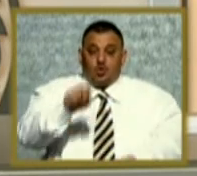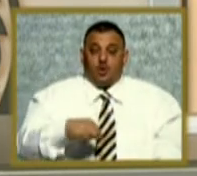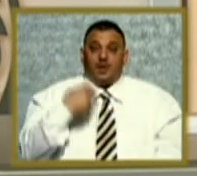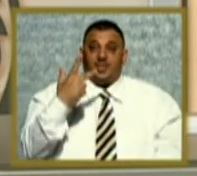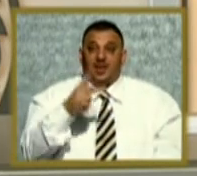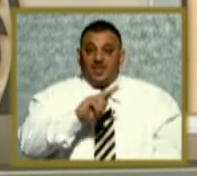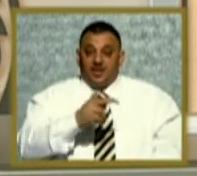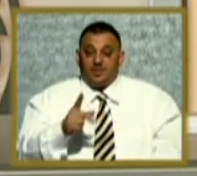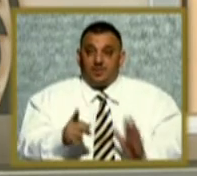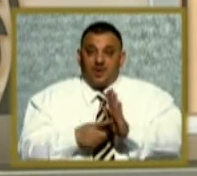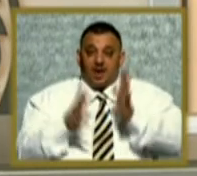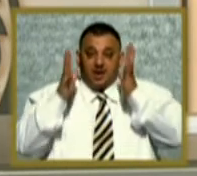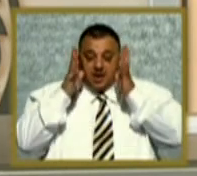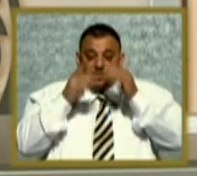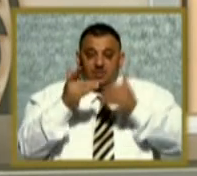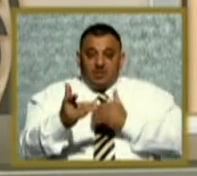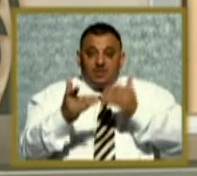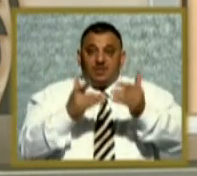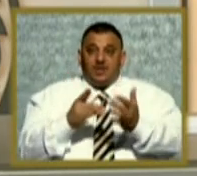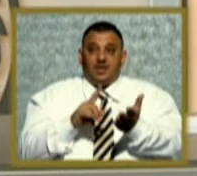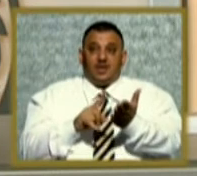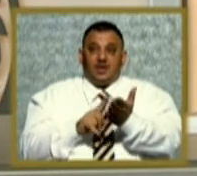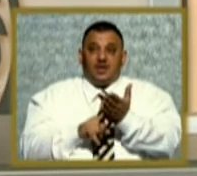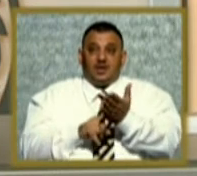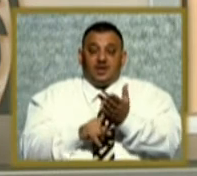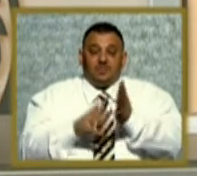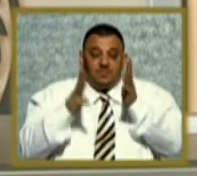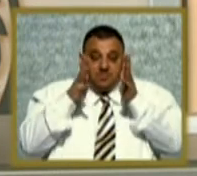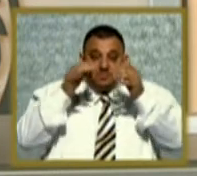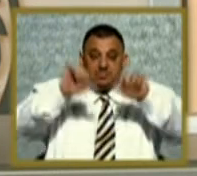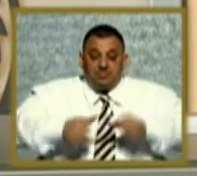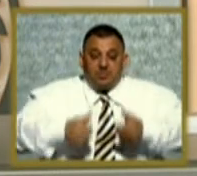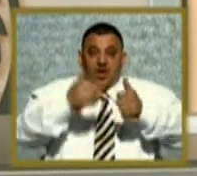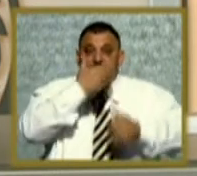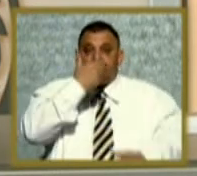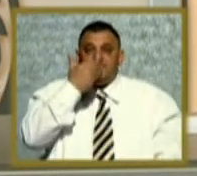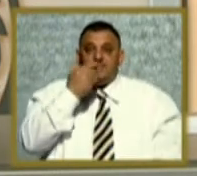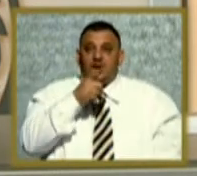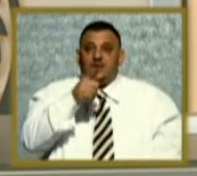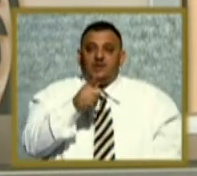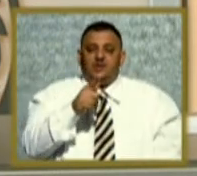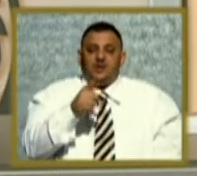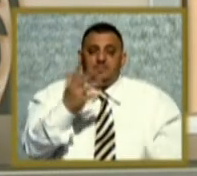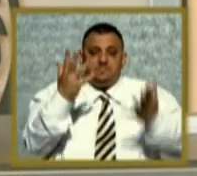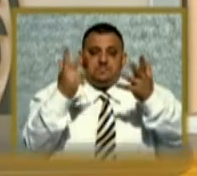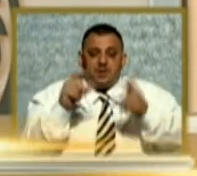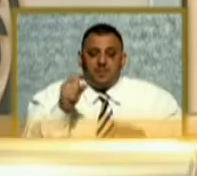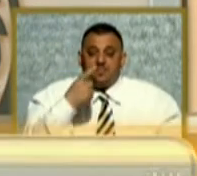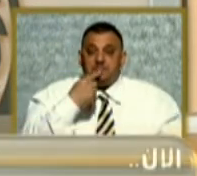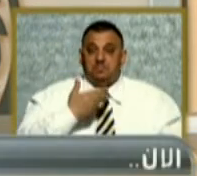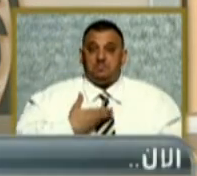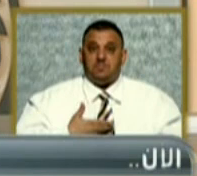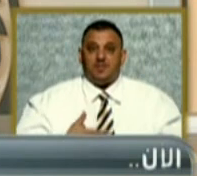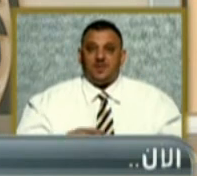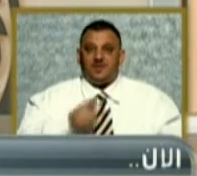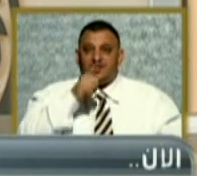كذا، ومرات تصلي ومرات ما تعرف تصلي، عفوا مرات ما تصلي وأحيانا تصوم، يعني شيء من هذا، ما تدري حيض أم استحاض. يا